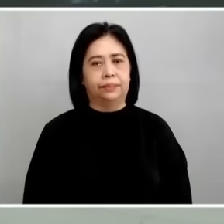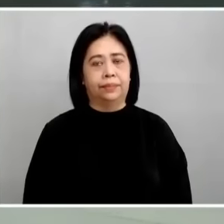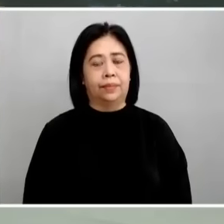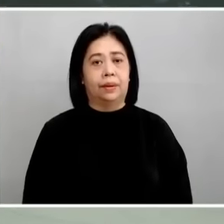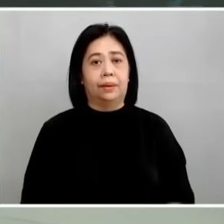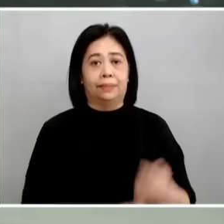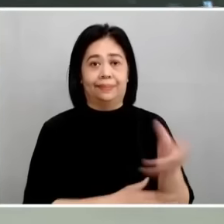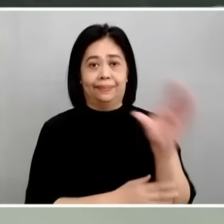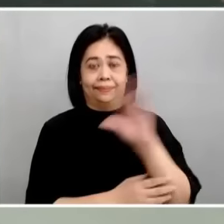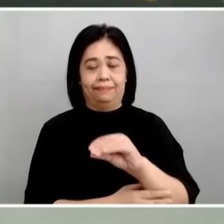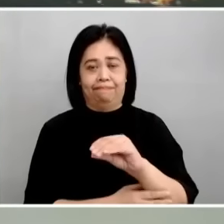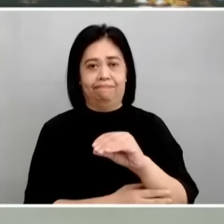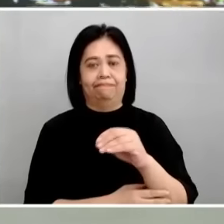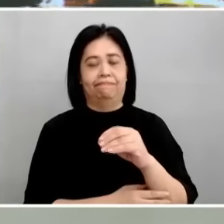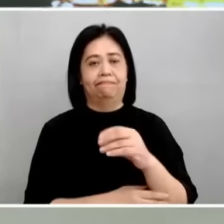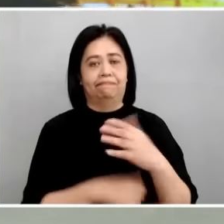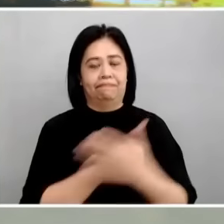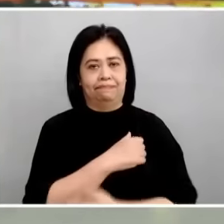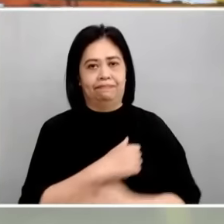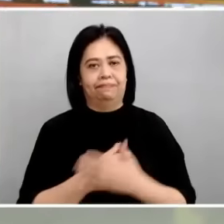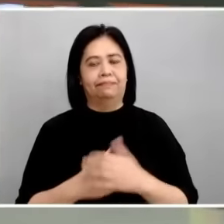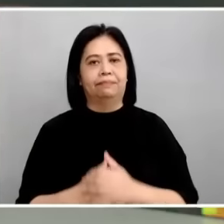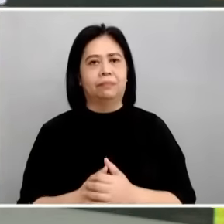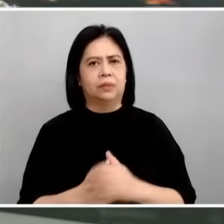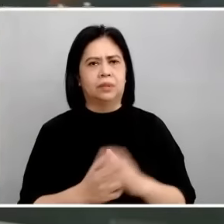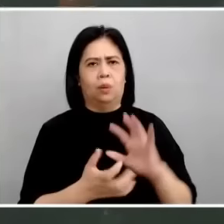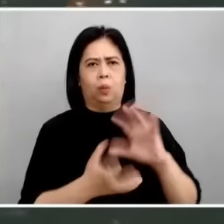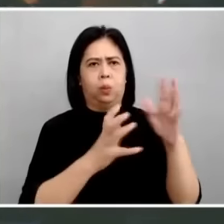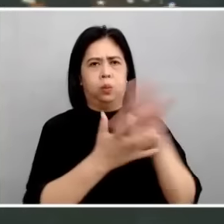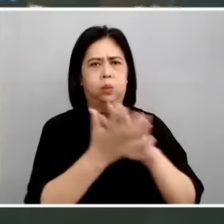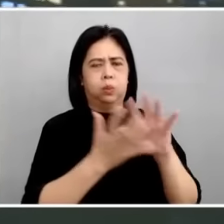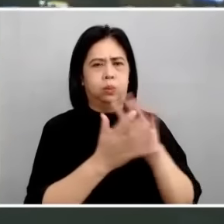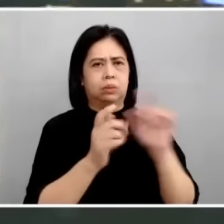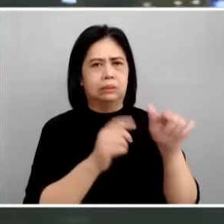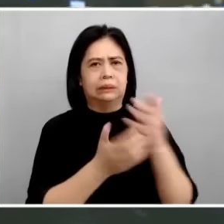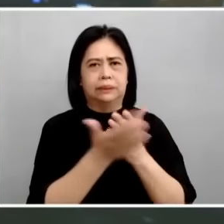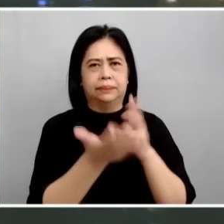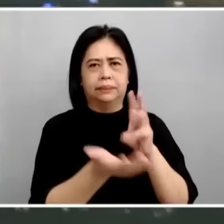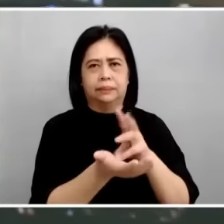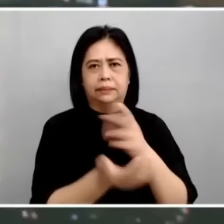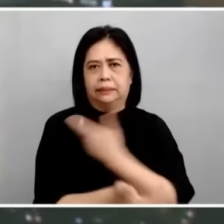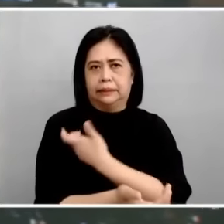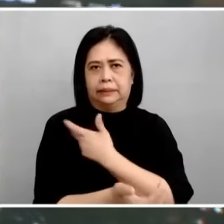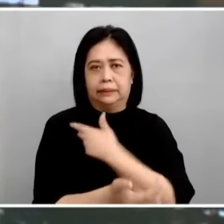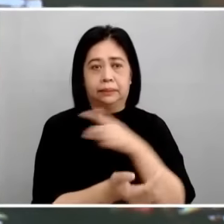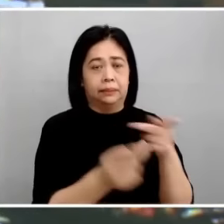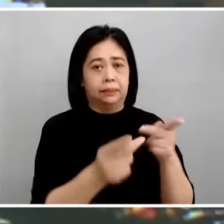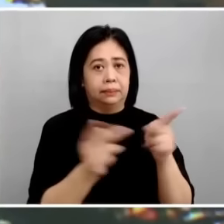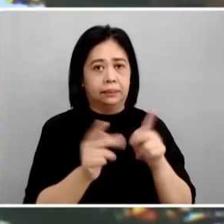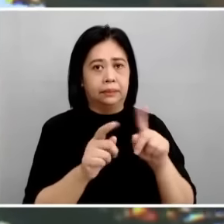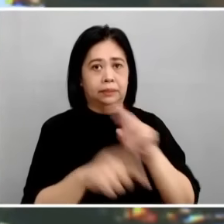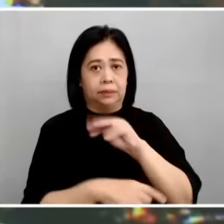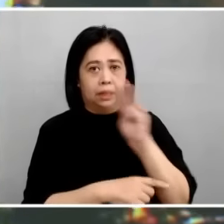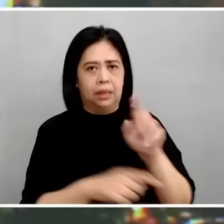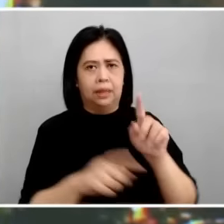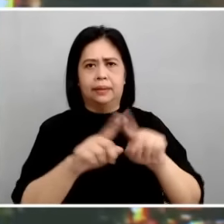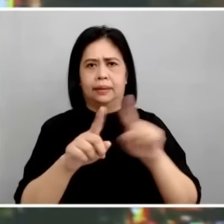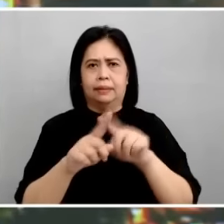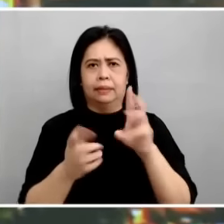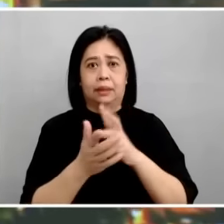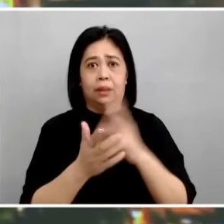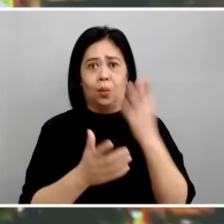Magandang gabi, bayan! Nagkagulo sa ilang vaccination sites sa Maynila at iba pang syudad matapos dumagsang